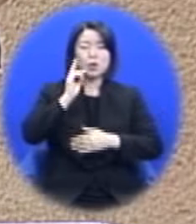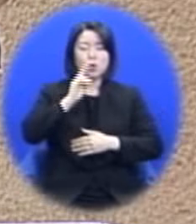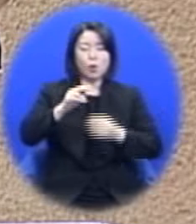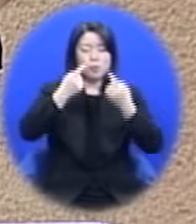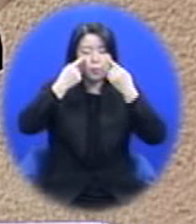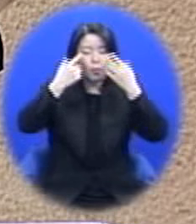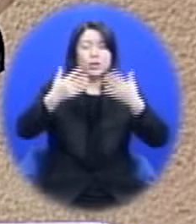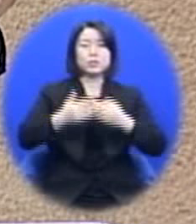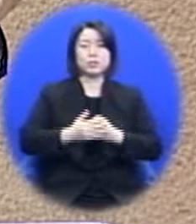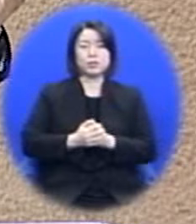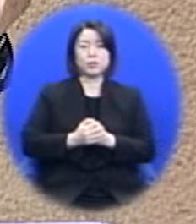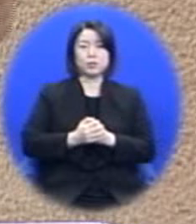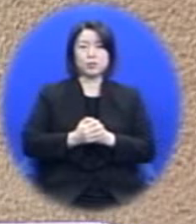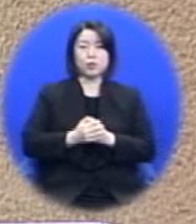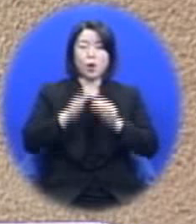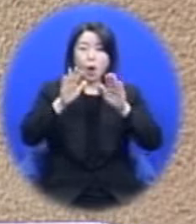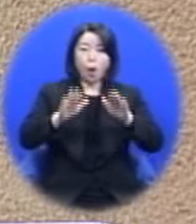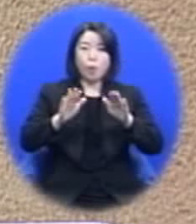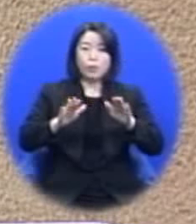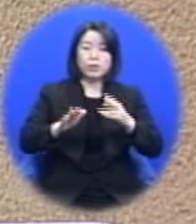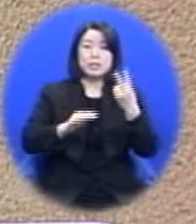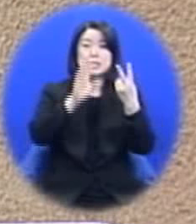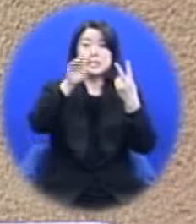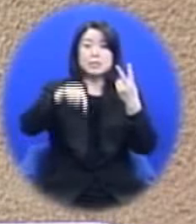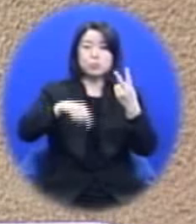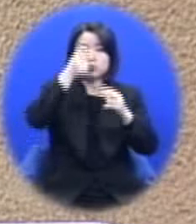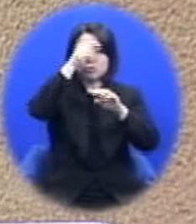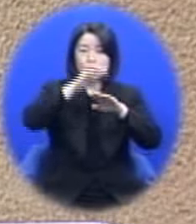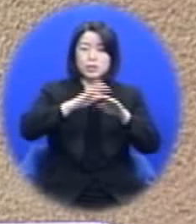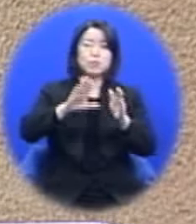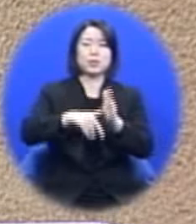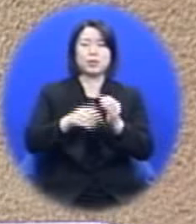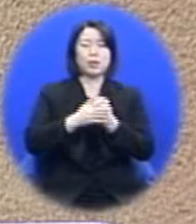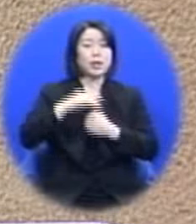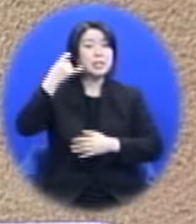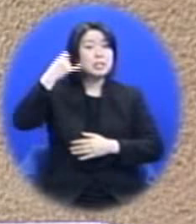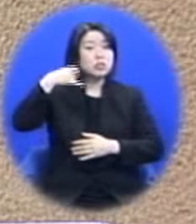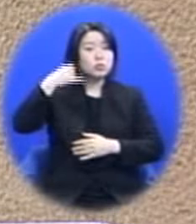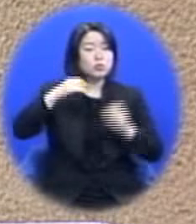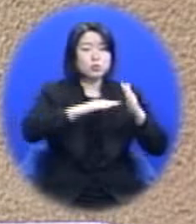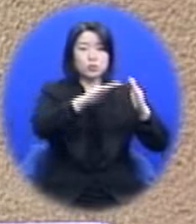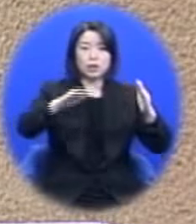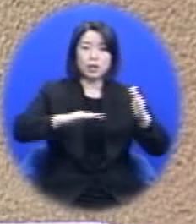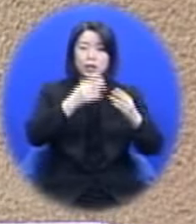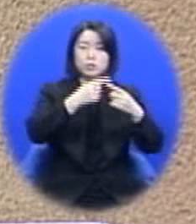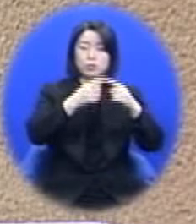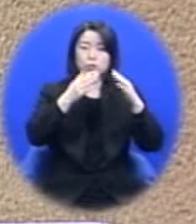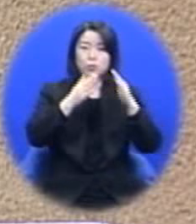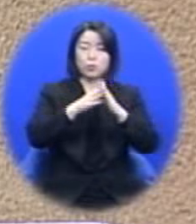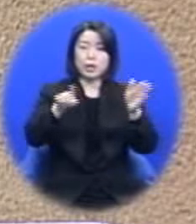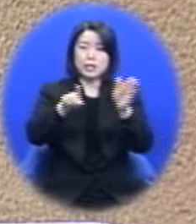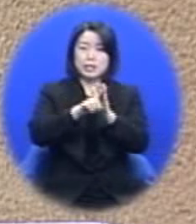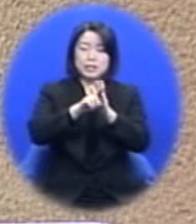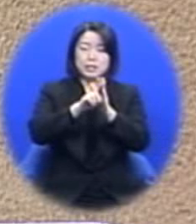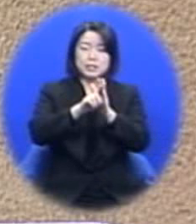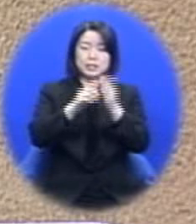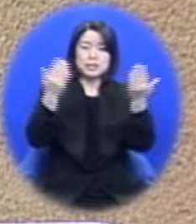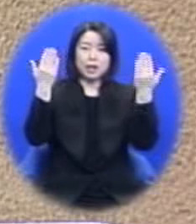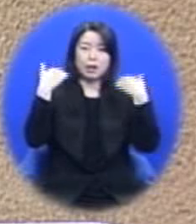명확해요. 오늘 2부 예배 때 중국 가정교회 신학교